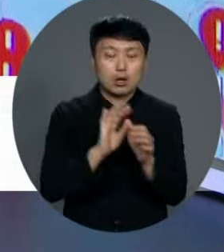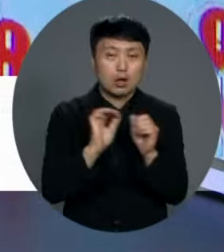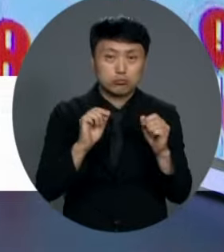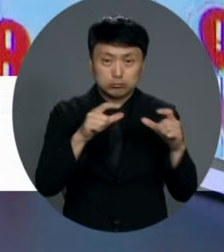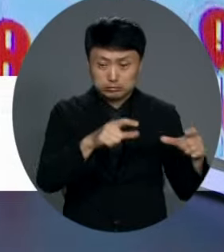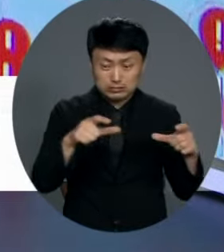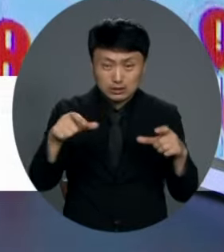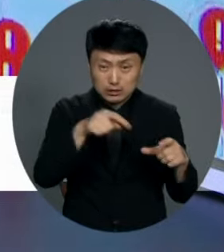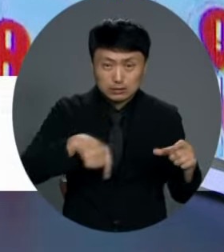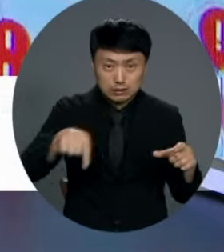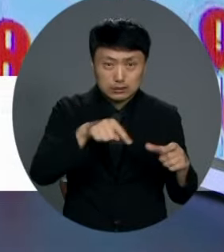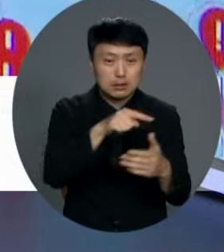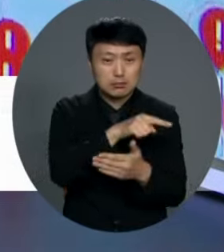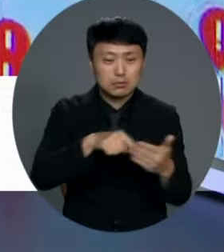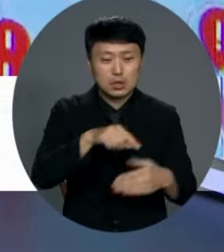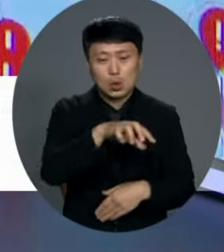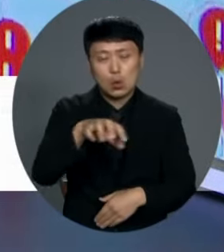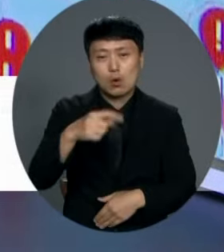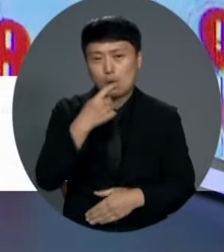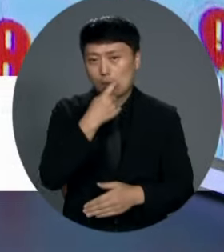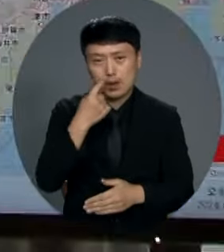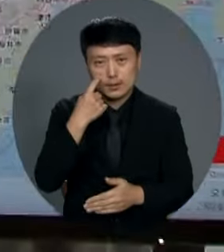확인됐습니다 손흥민